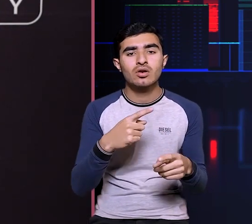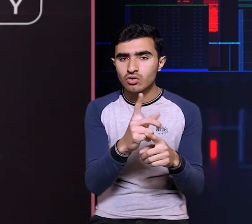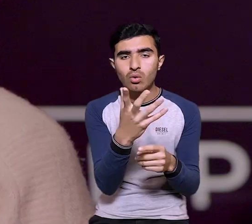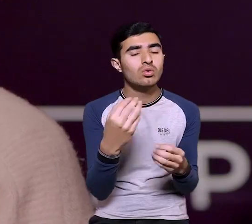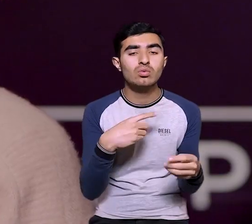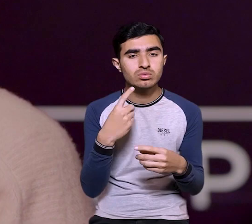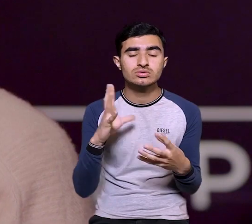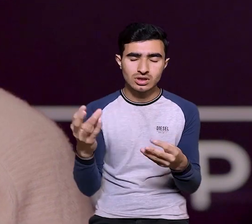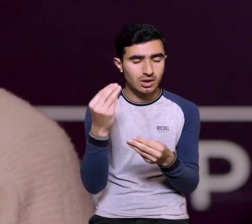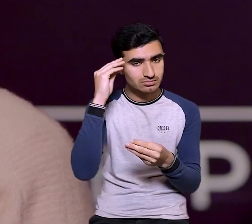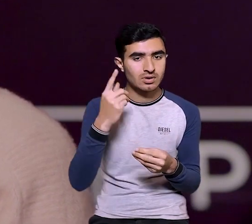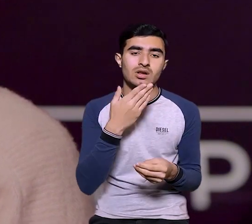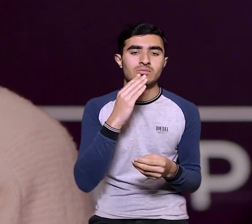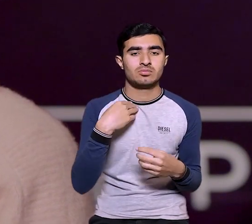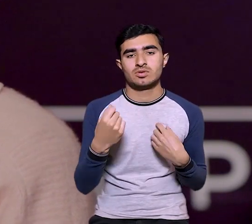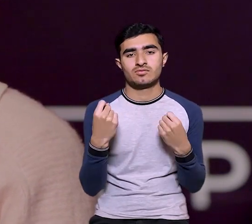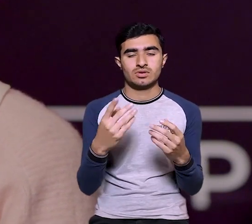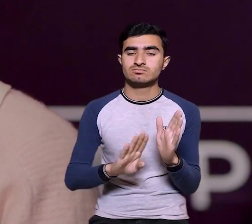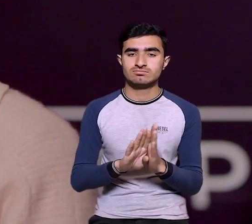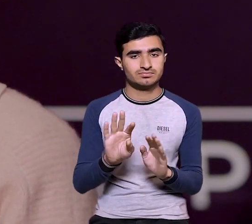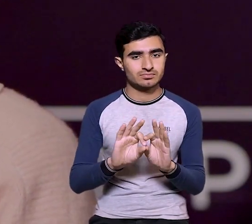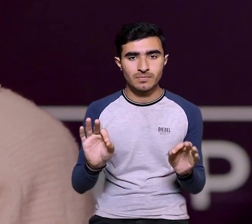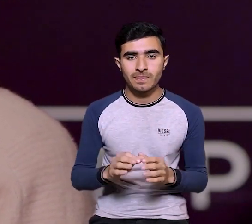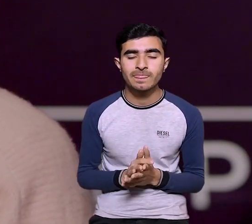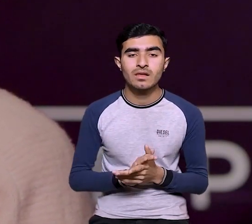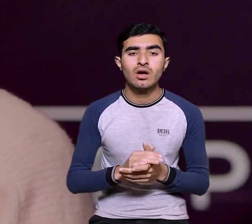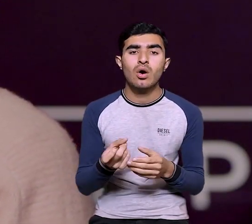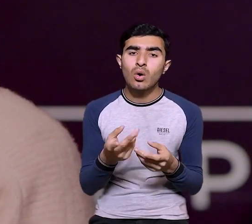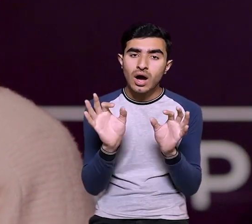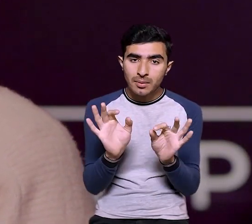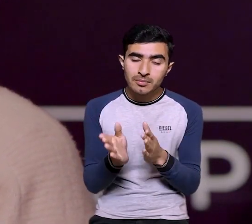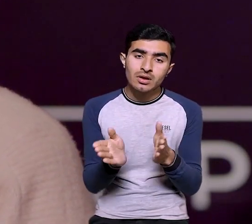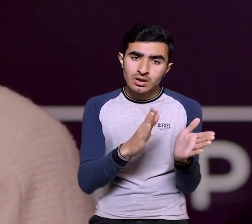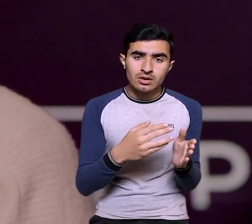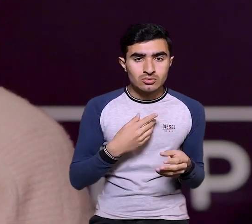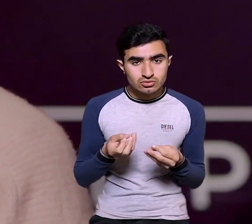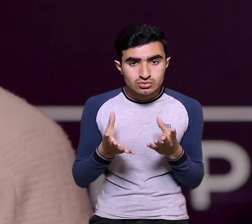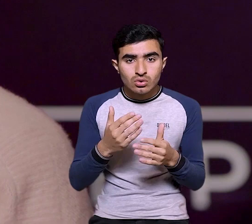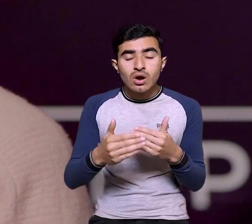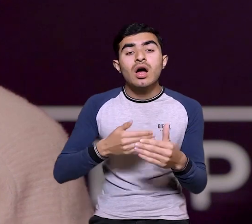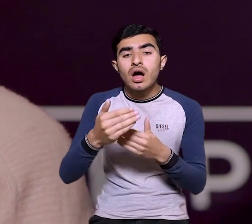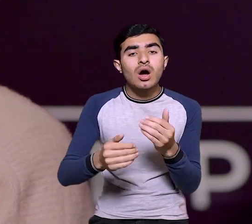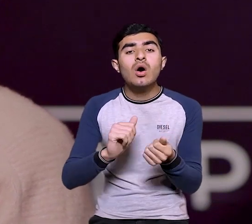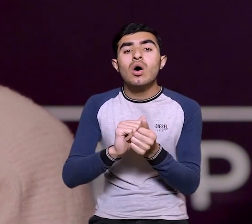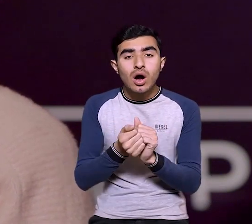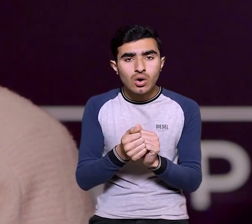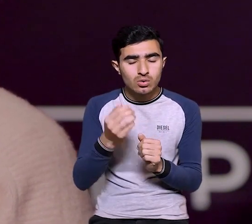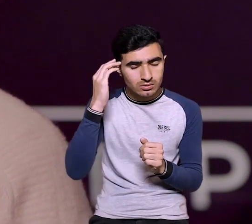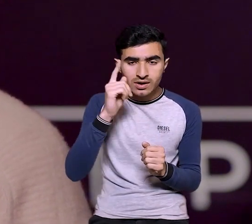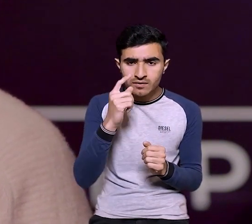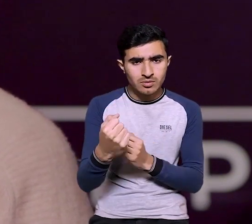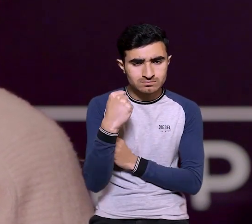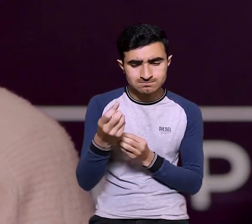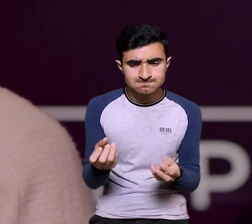देन फर्दर मोटिवेट दिस वुमेन. तो वी स्टार्टेड दिस अवार्ड सेरेमनी. इसमें इसका लॉरेल्स ऑफ ऑनर अवार्ड सेरेमनी है